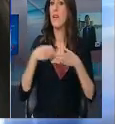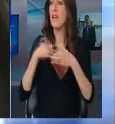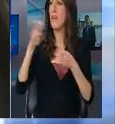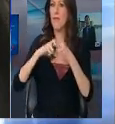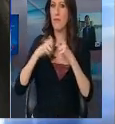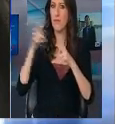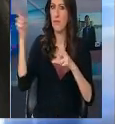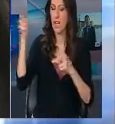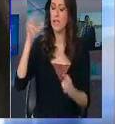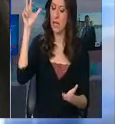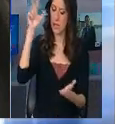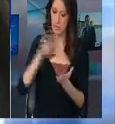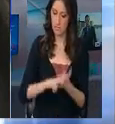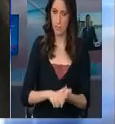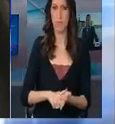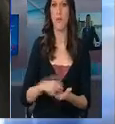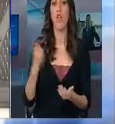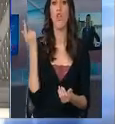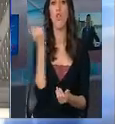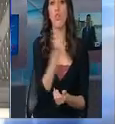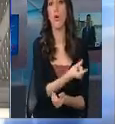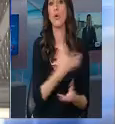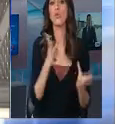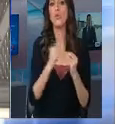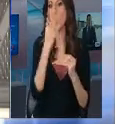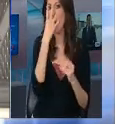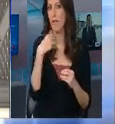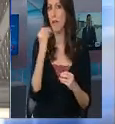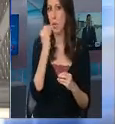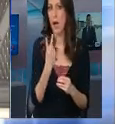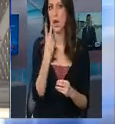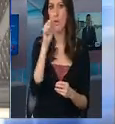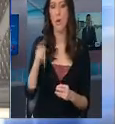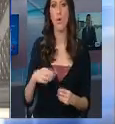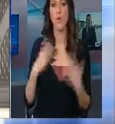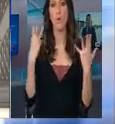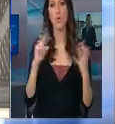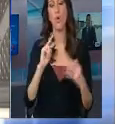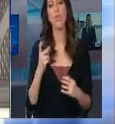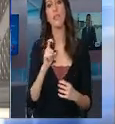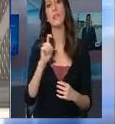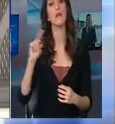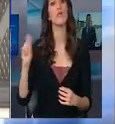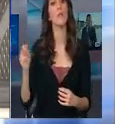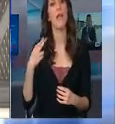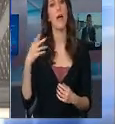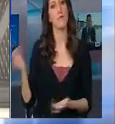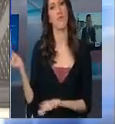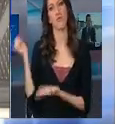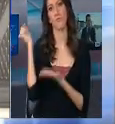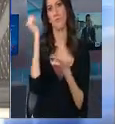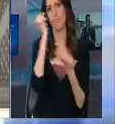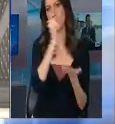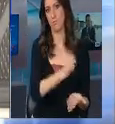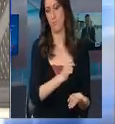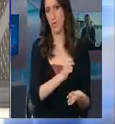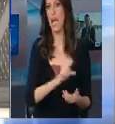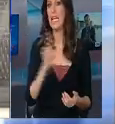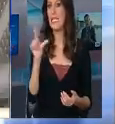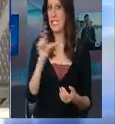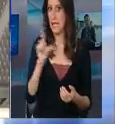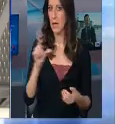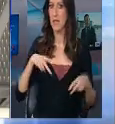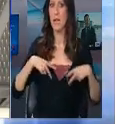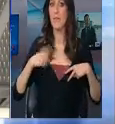μας, ύψους 2,8 δισεκατομμυρίων ευρώ, άναψε το Euro Working Group εν ώψη της συνεδρίασης των Υπουργών Οικονομικών